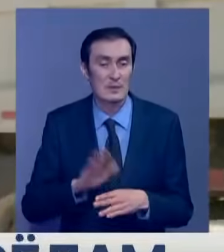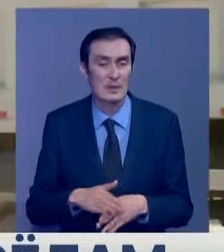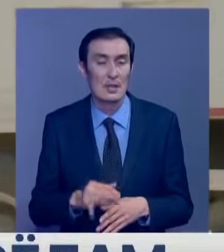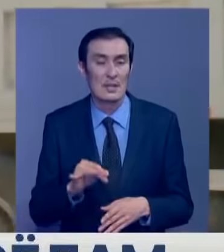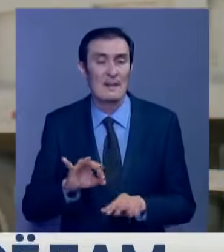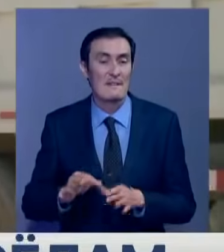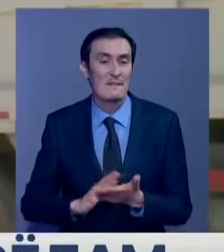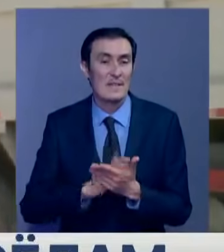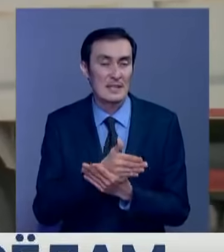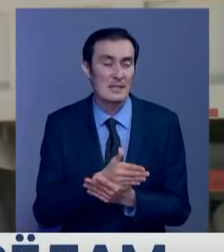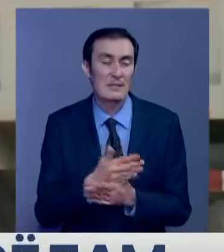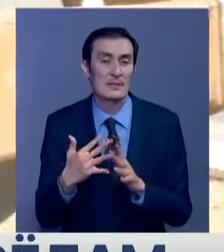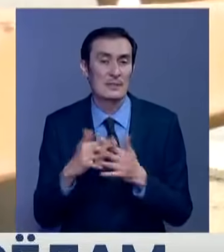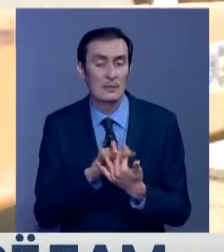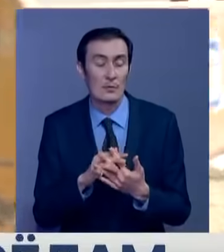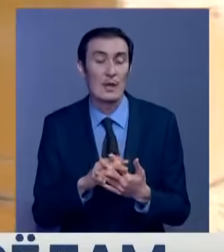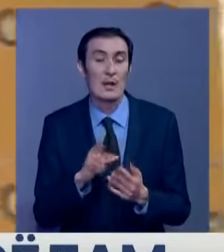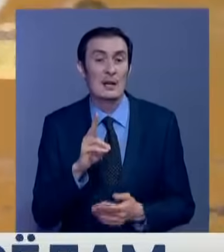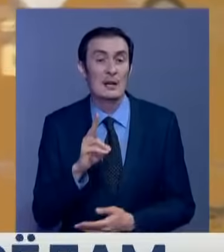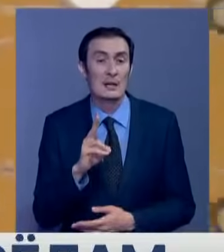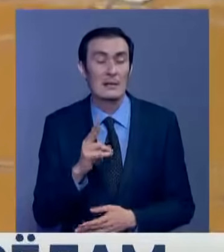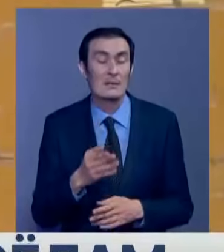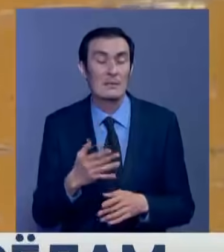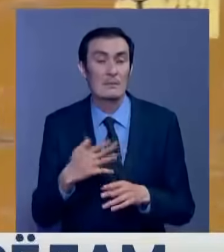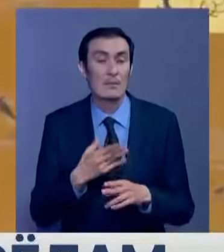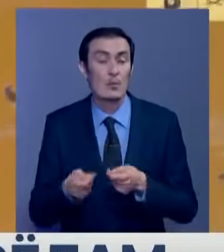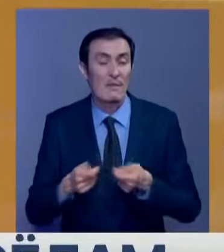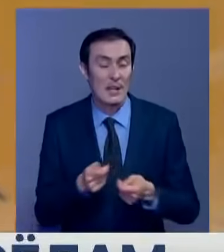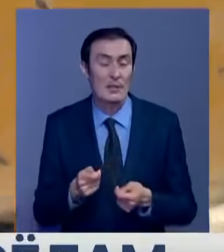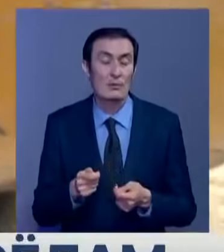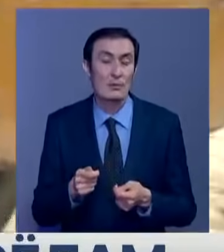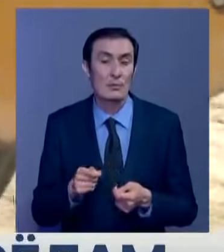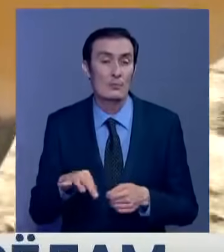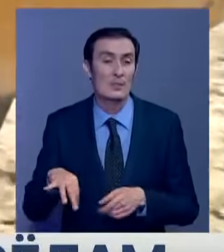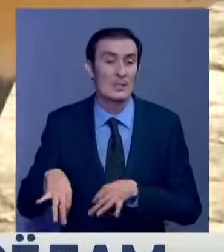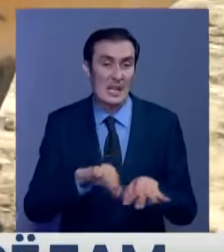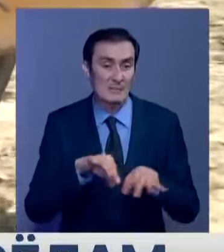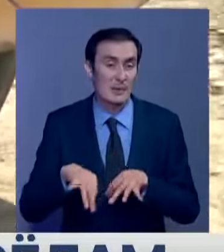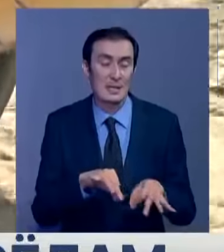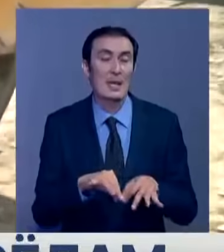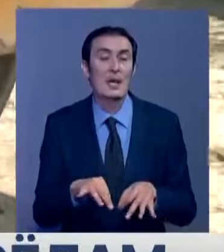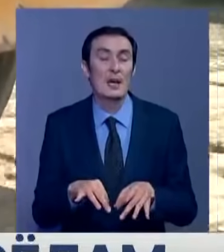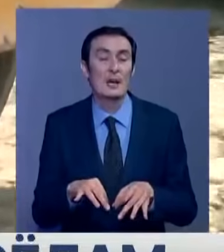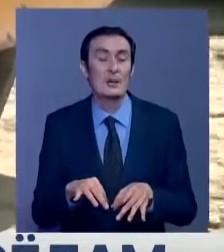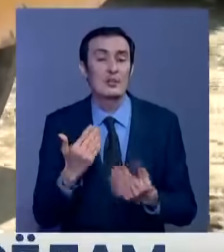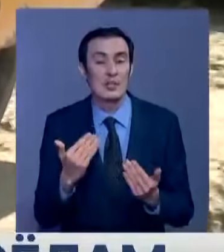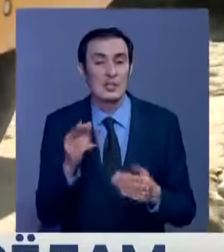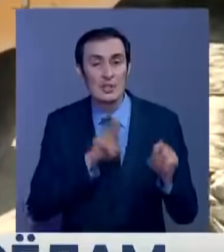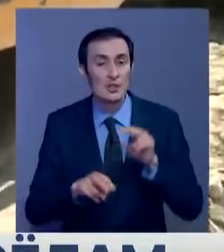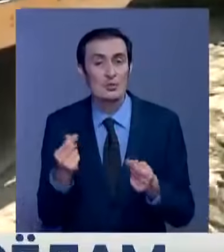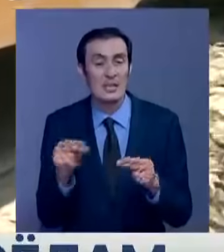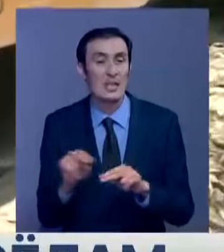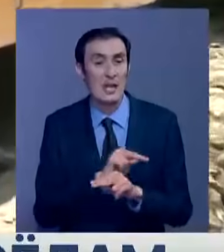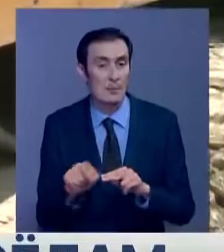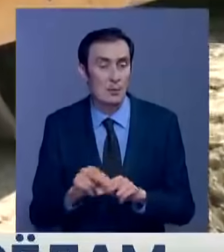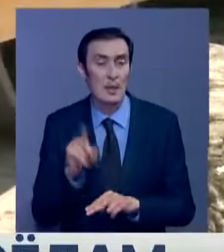и въезд в село Козылузен Тупкараганского района. В местном управлении пассажирского транспорта и автомобильных дорог ищут деньги на их